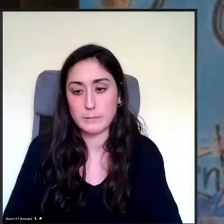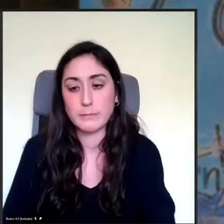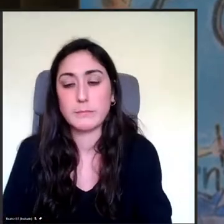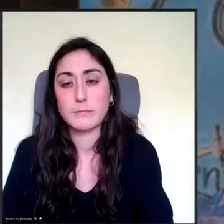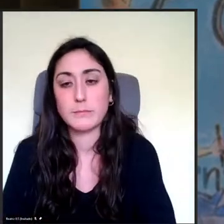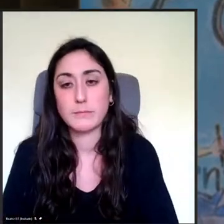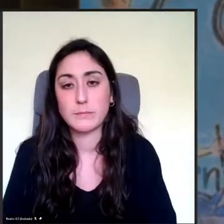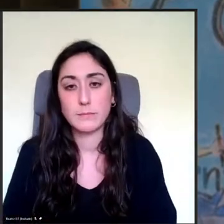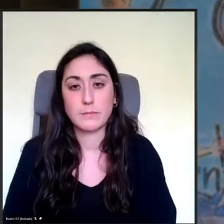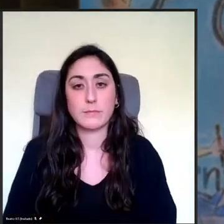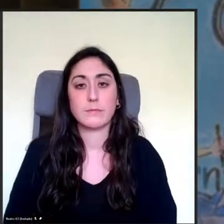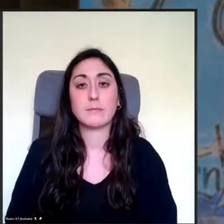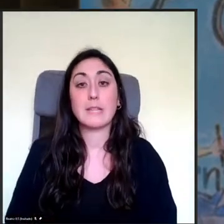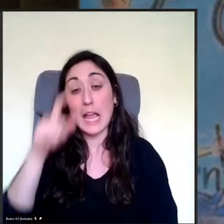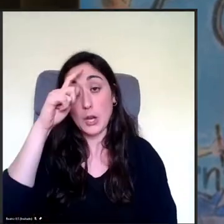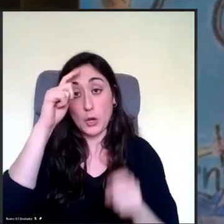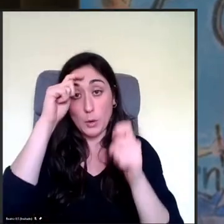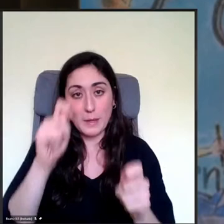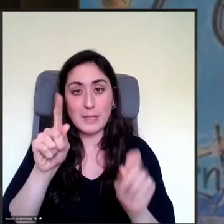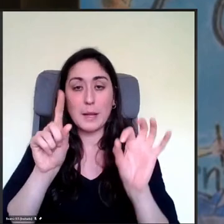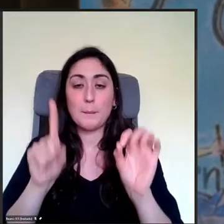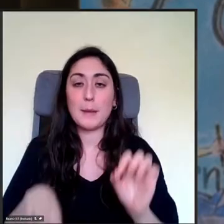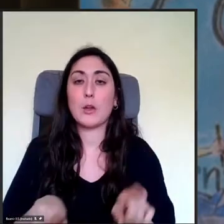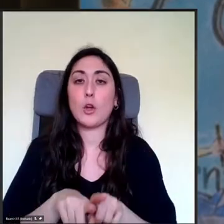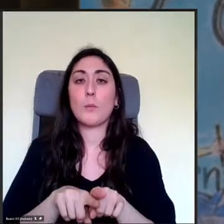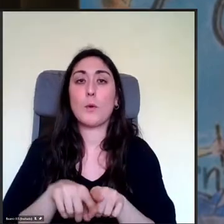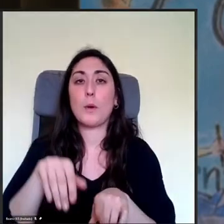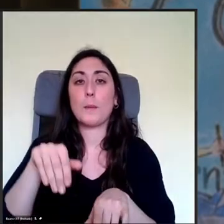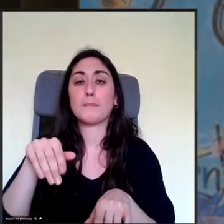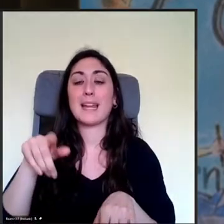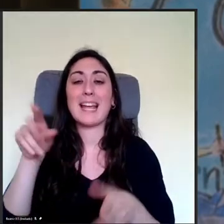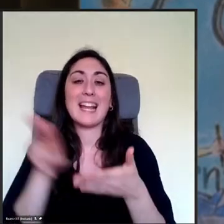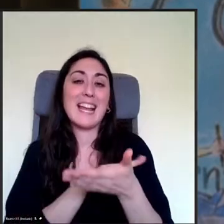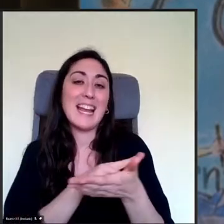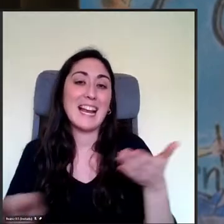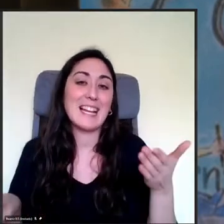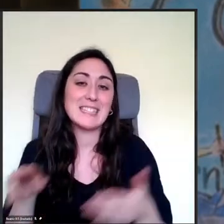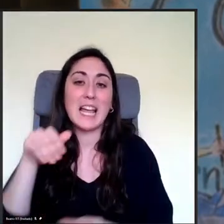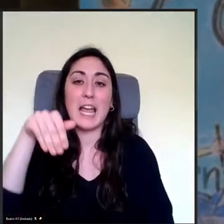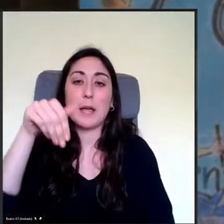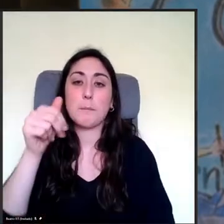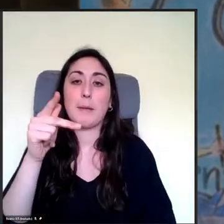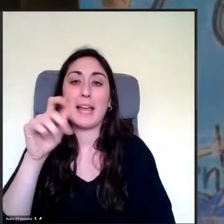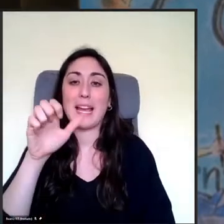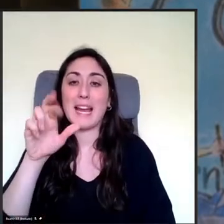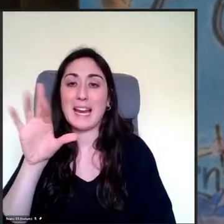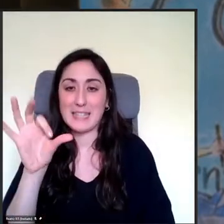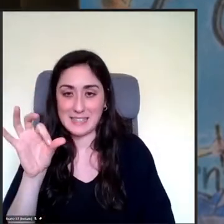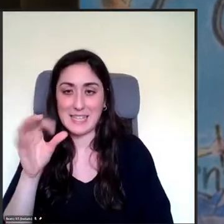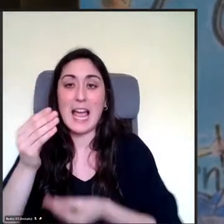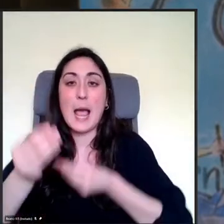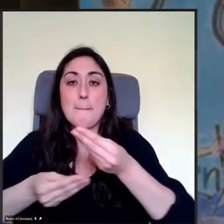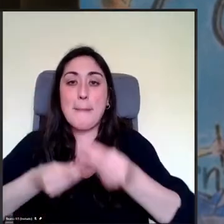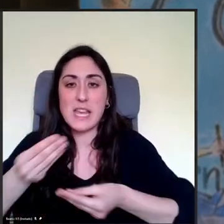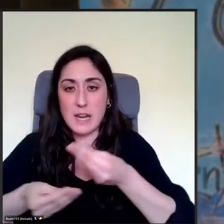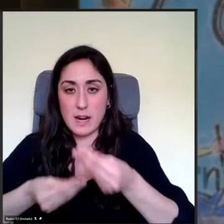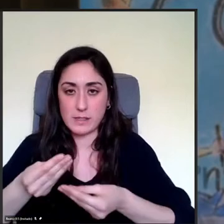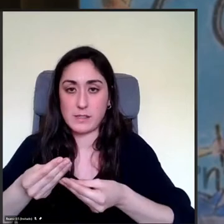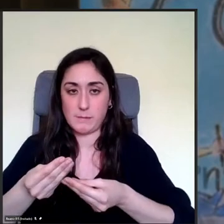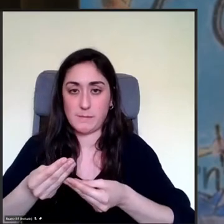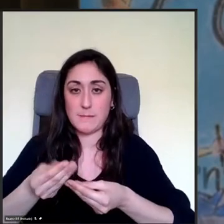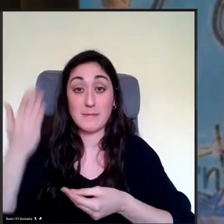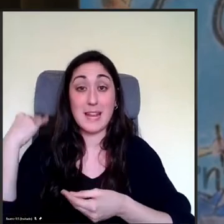i anomenar-les makers, que és un nom potent, que les nostres àvies no eren costureres, eren makers, perquè eren capaces